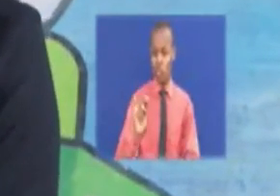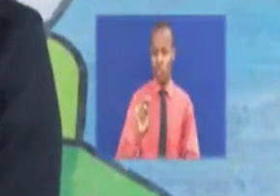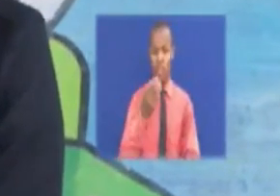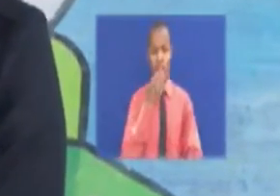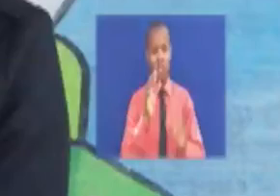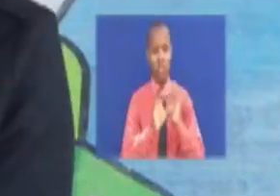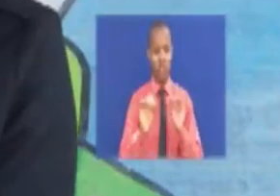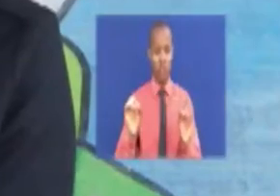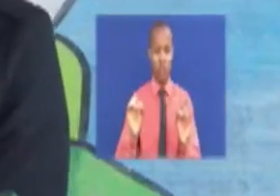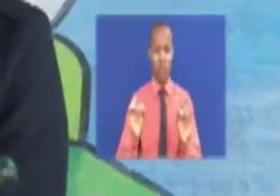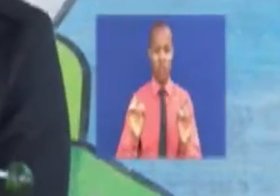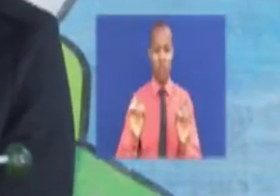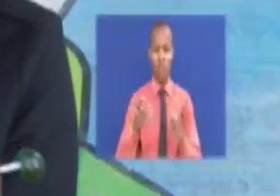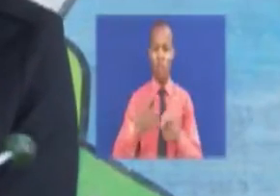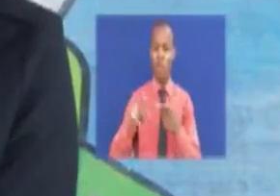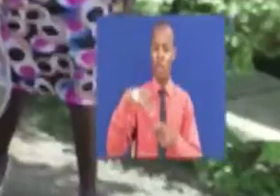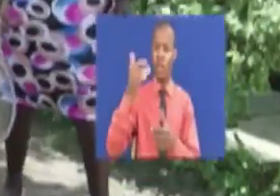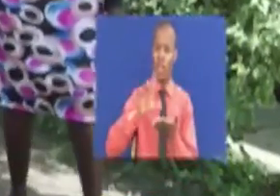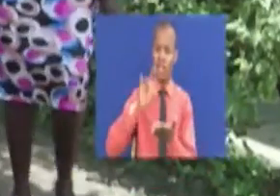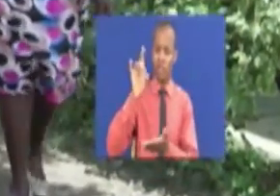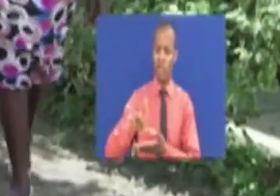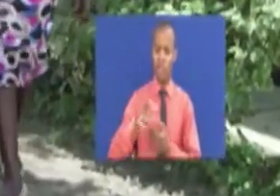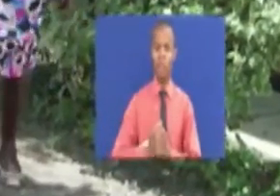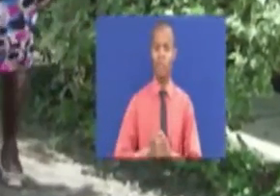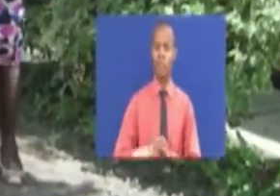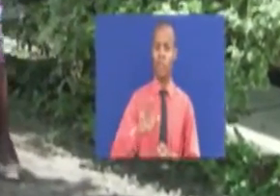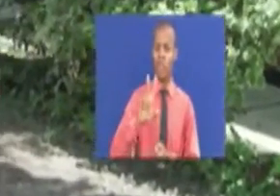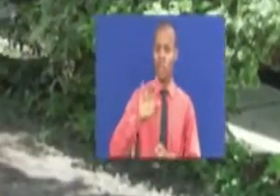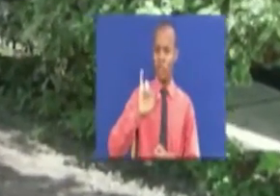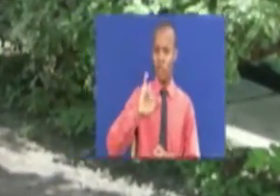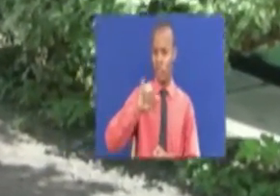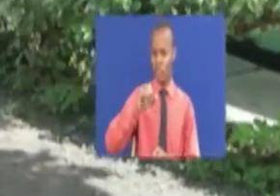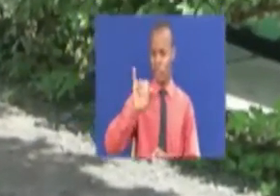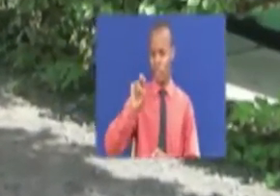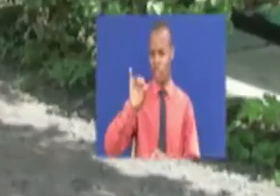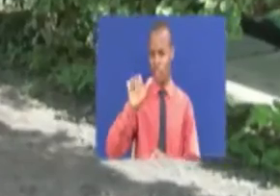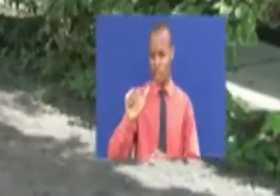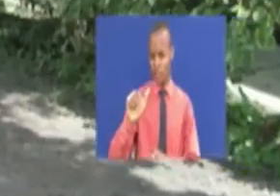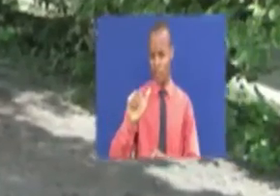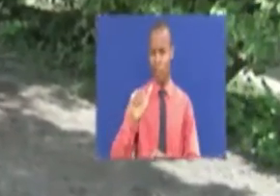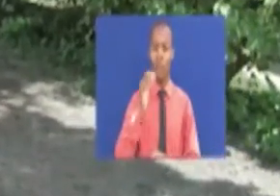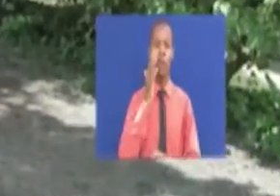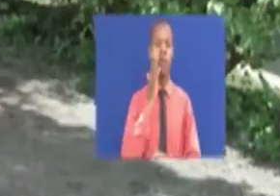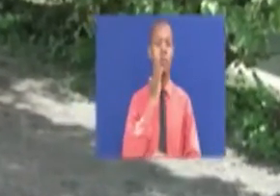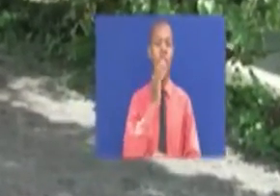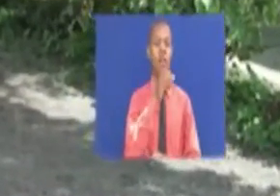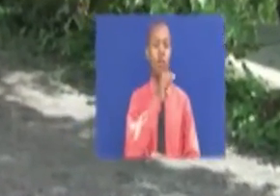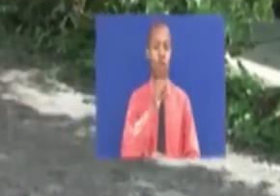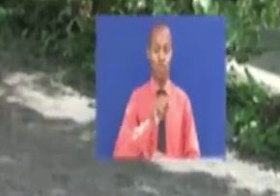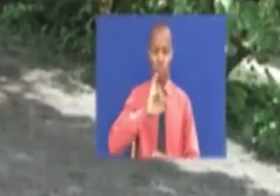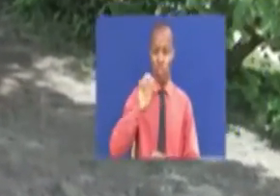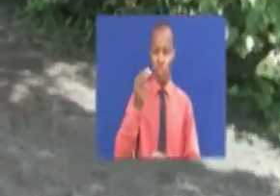zinakuwa ni za bei ya hali ya juu. Virginia Wanjiru, John's grandmother, showers him with praise and